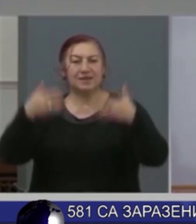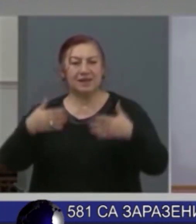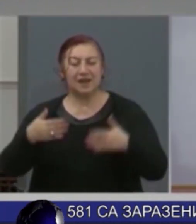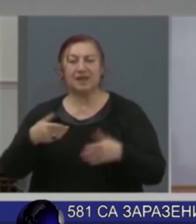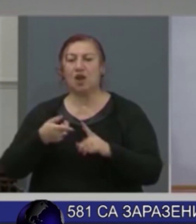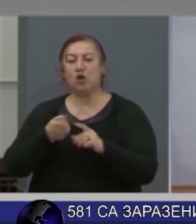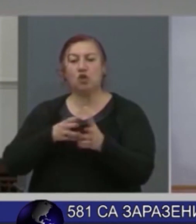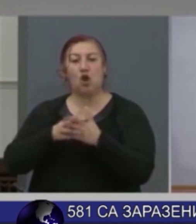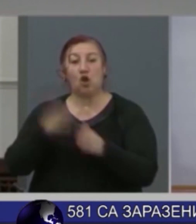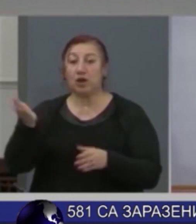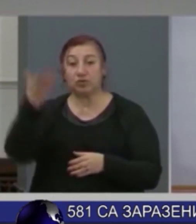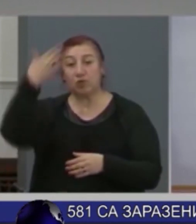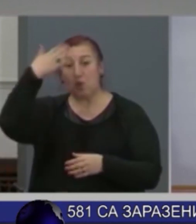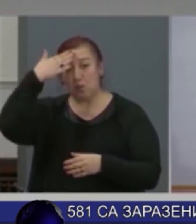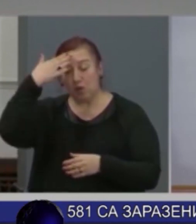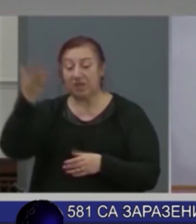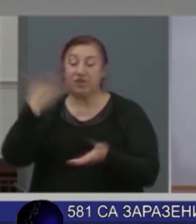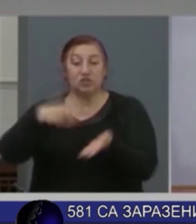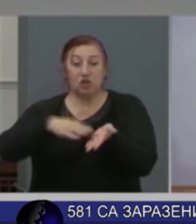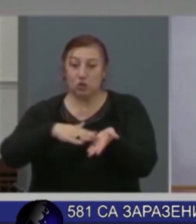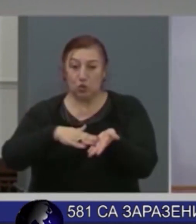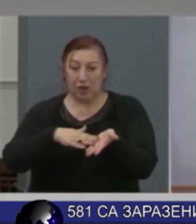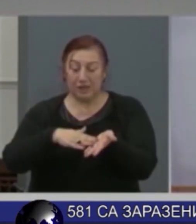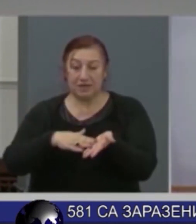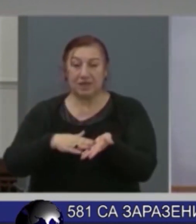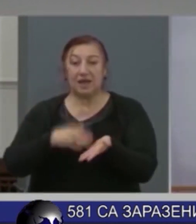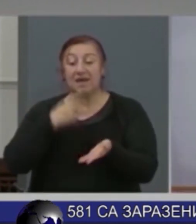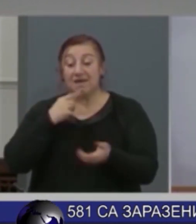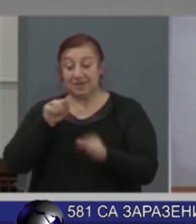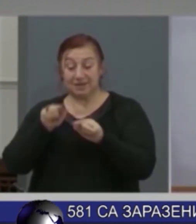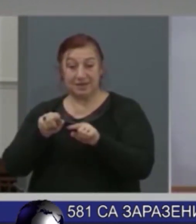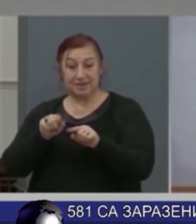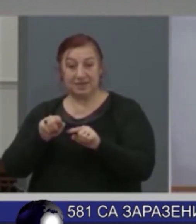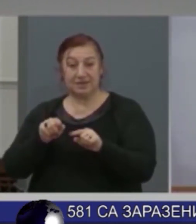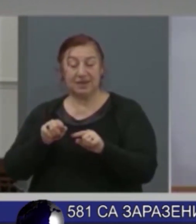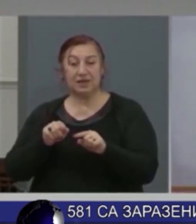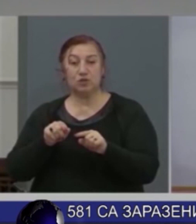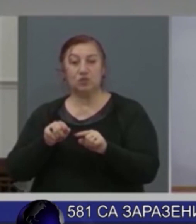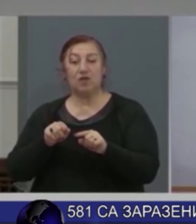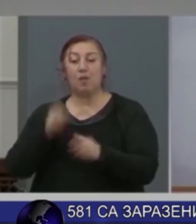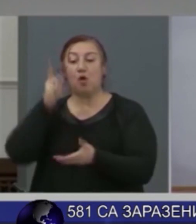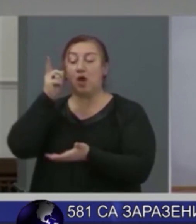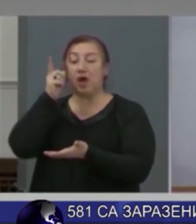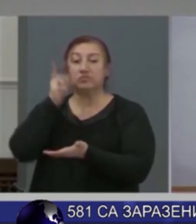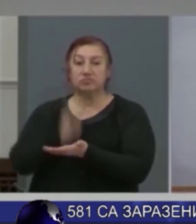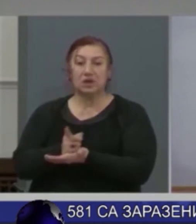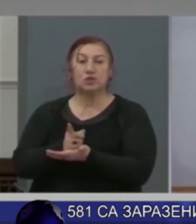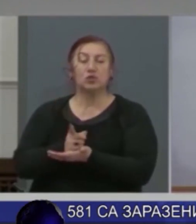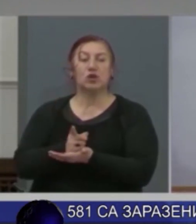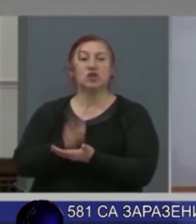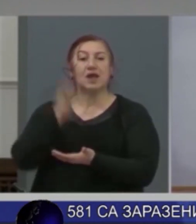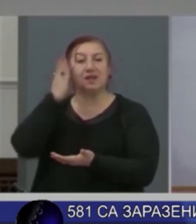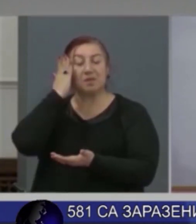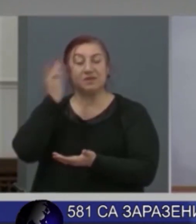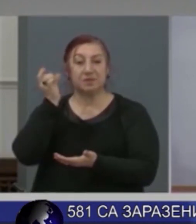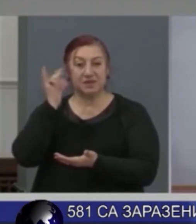Професор Тодор Кантарджиев каза, че по нареждане на премиера Бойко Борисов, отнес започват масови изследвания за коронавирус в